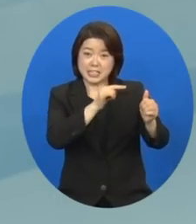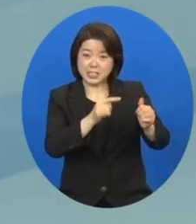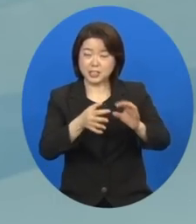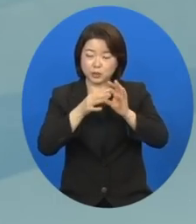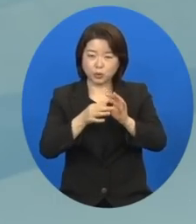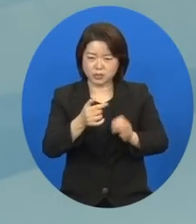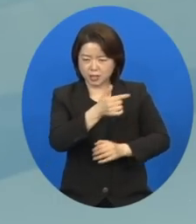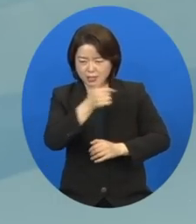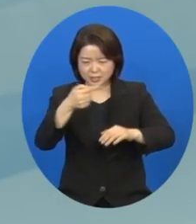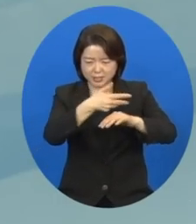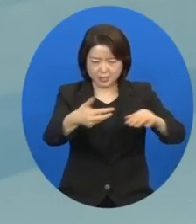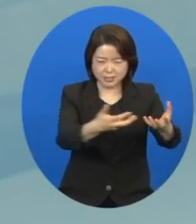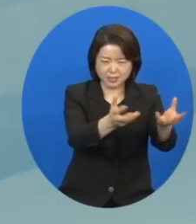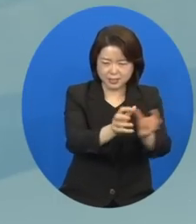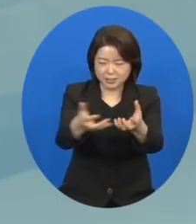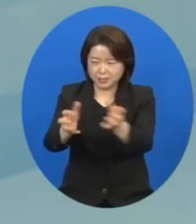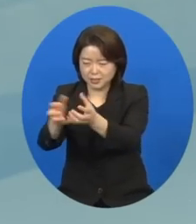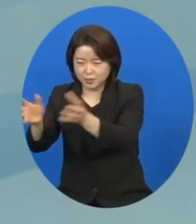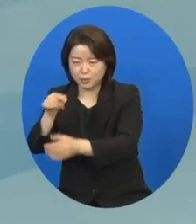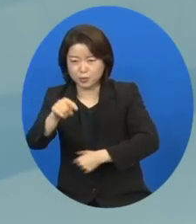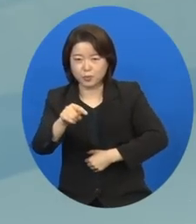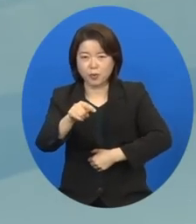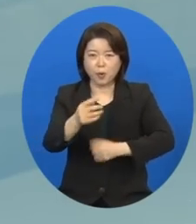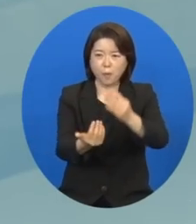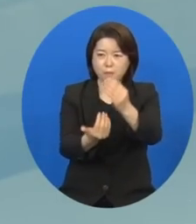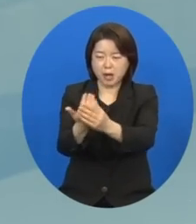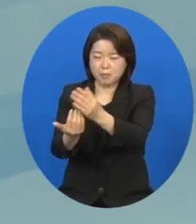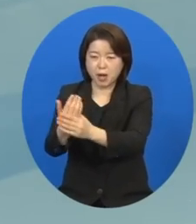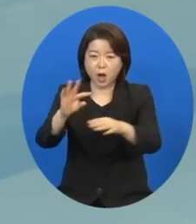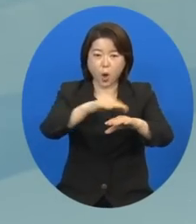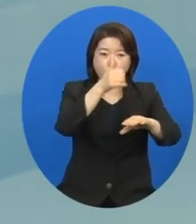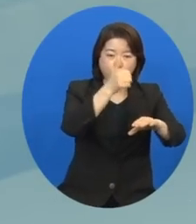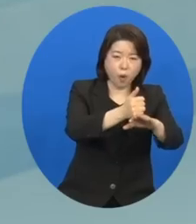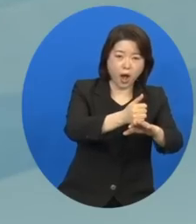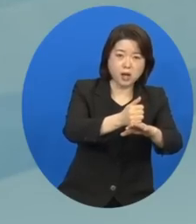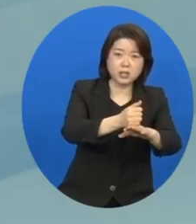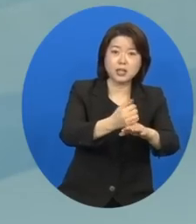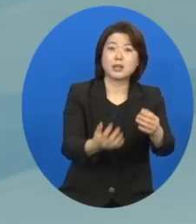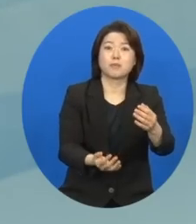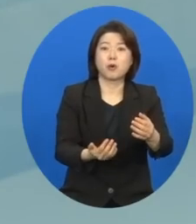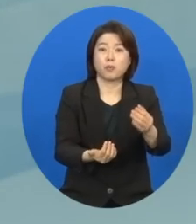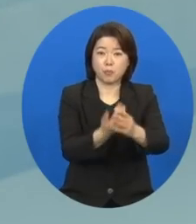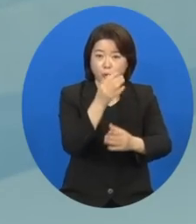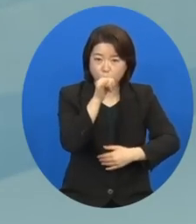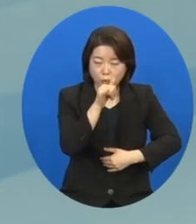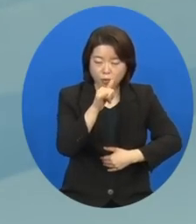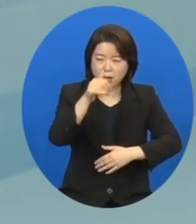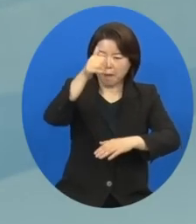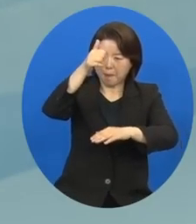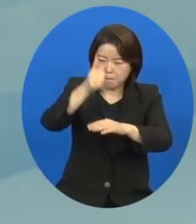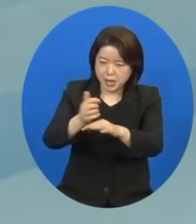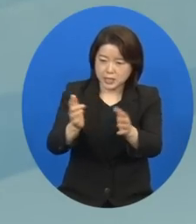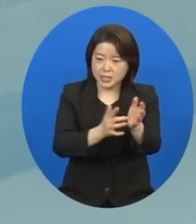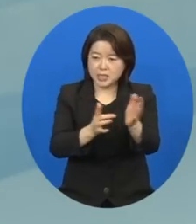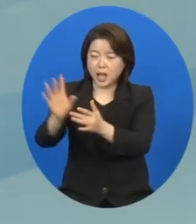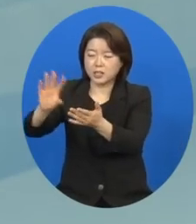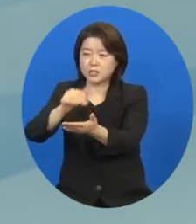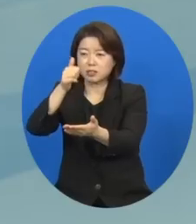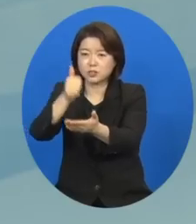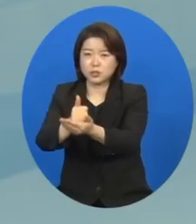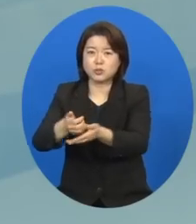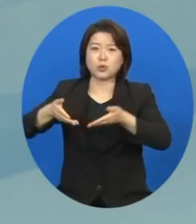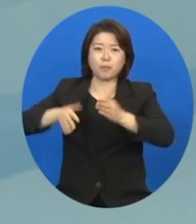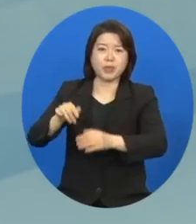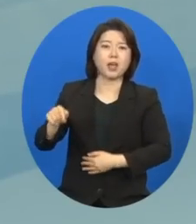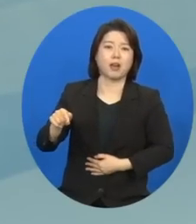큰 민족들과 여러 민족들이 나오고 왕들이 나오며 궁극적으로 예수 그리스도가 나게 하시고